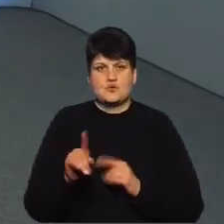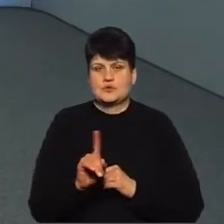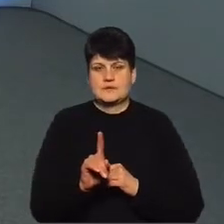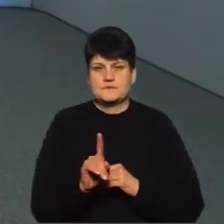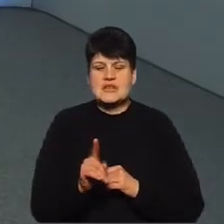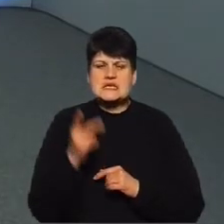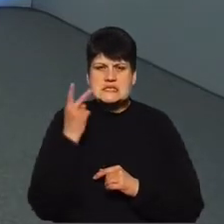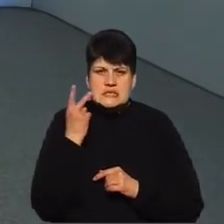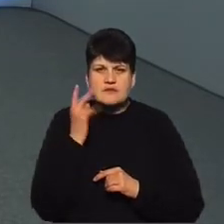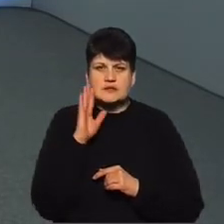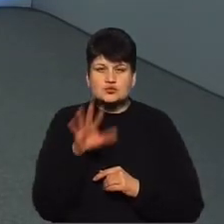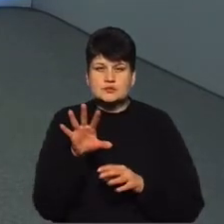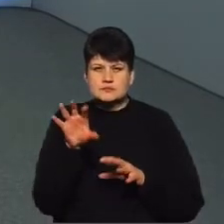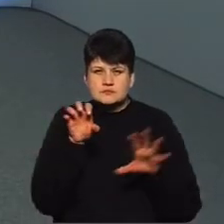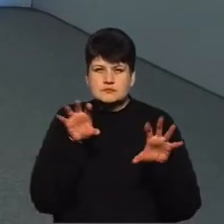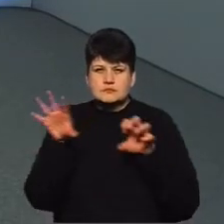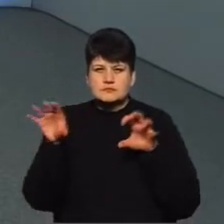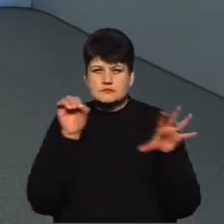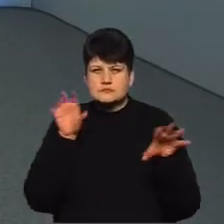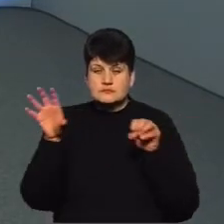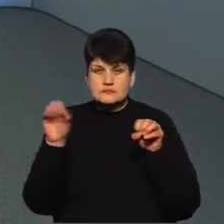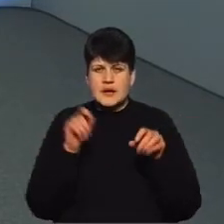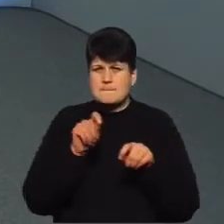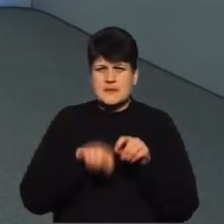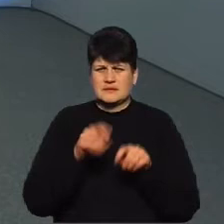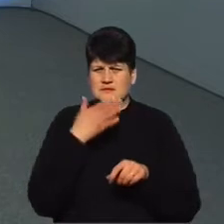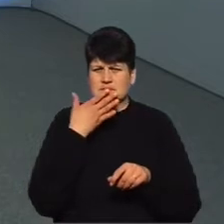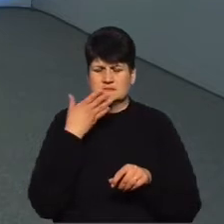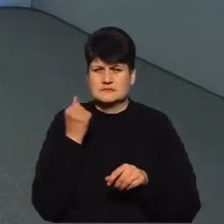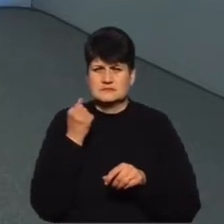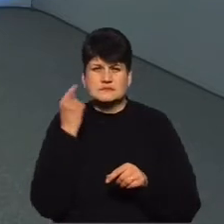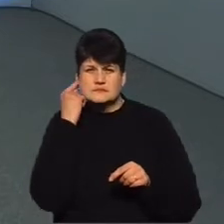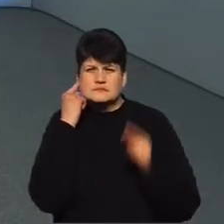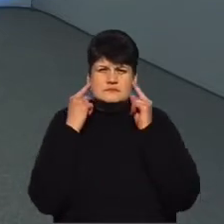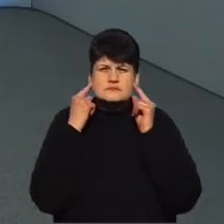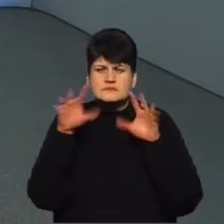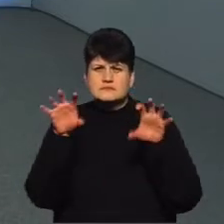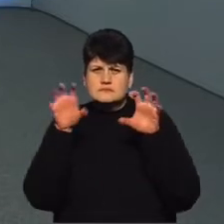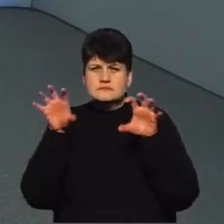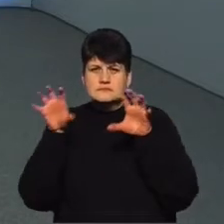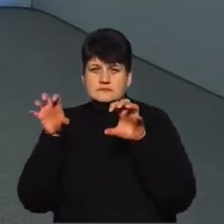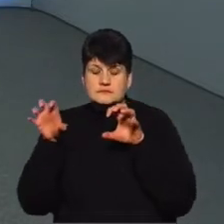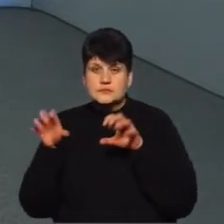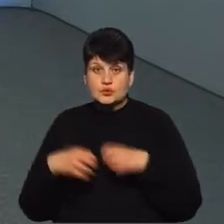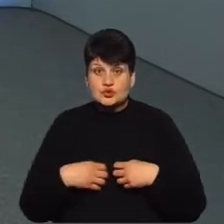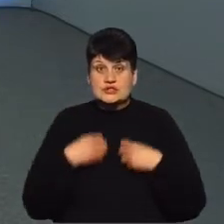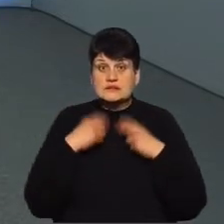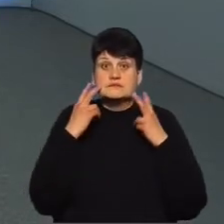буде хапати будь-що, не перевіряючи, не критично будь-якої інформації, тому що страх